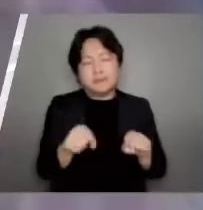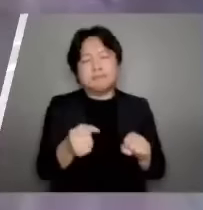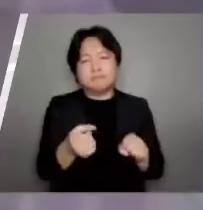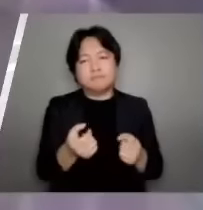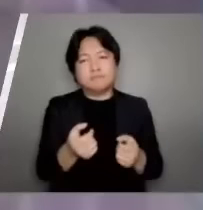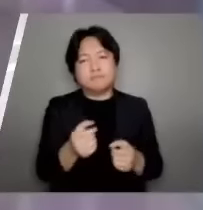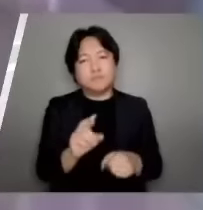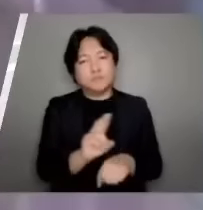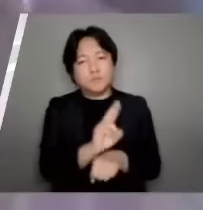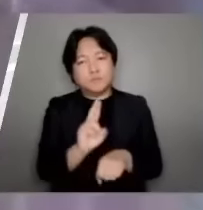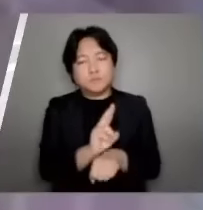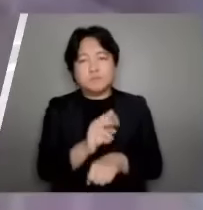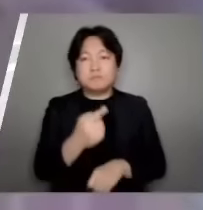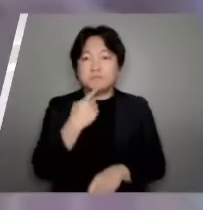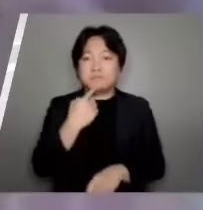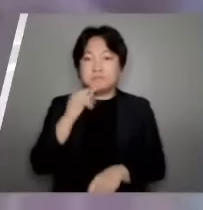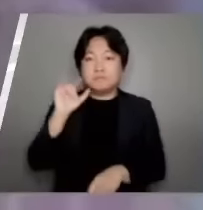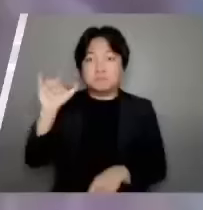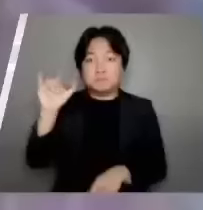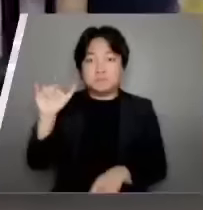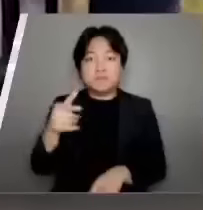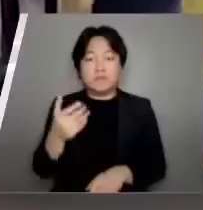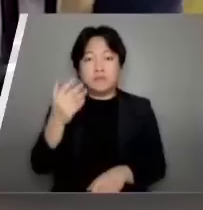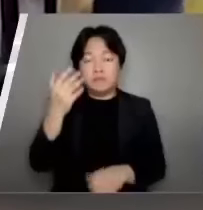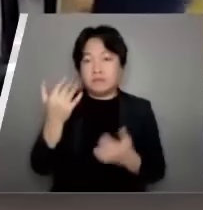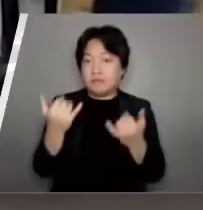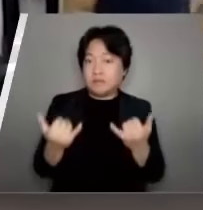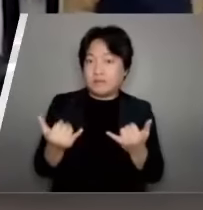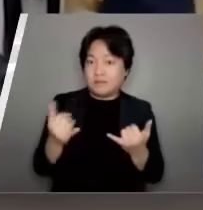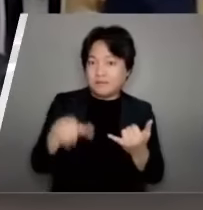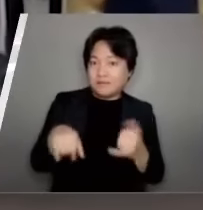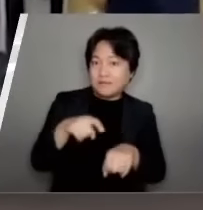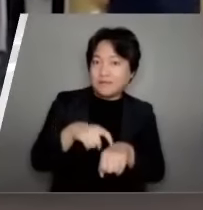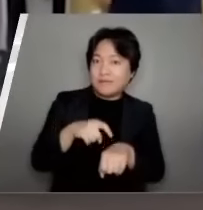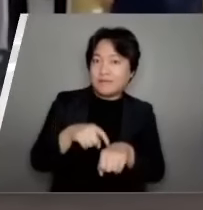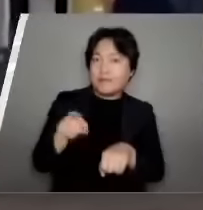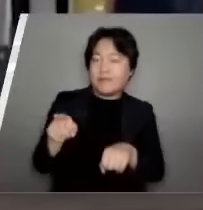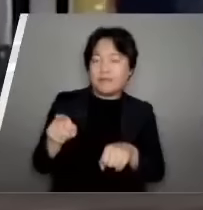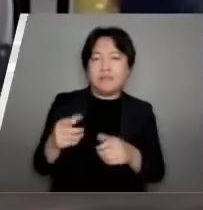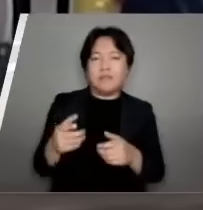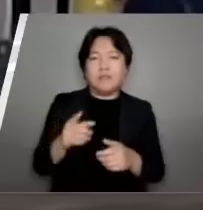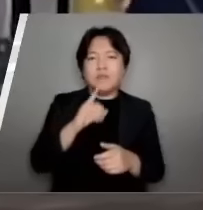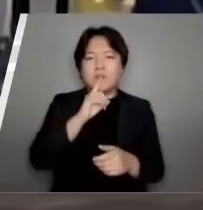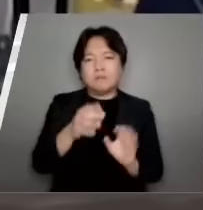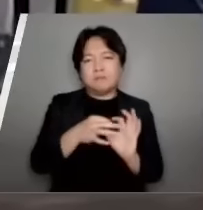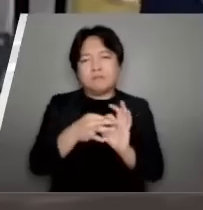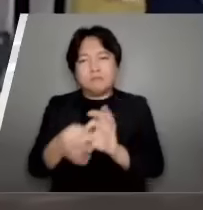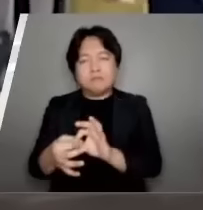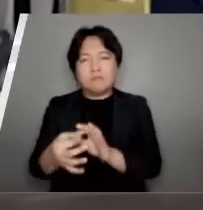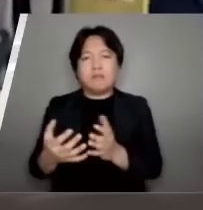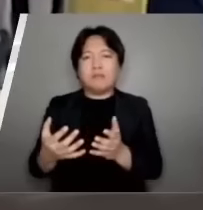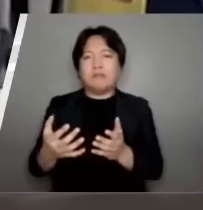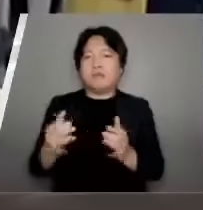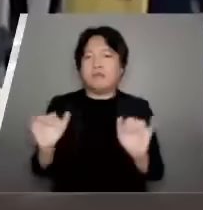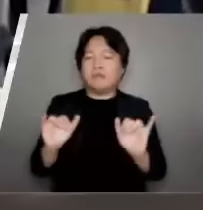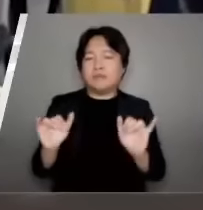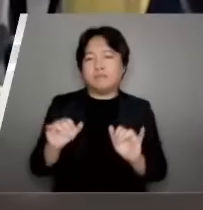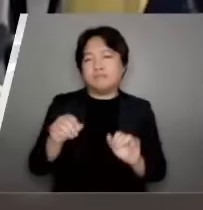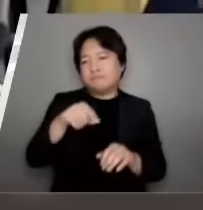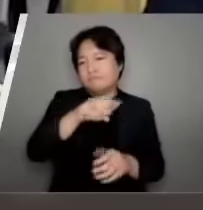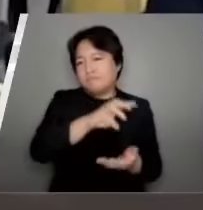na hindi magiging optimal ang lamig sa mga oras na yan. Apektado ng shutdown ang mga check-in counter, immigration departure area,